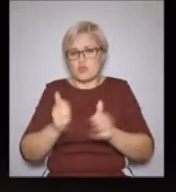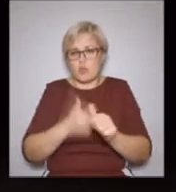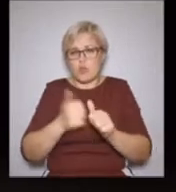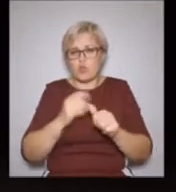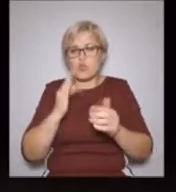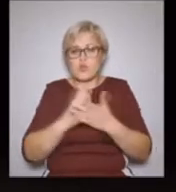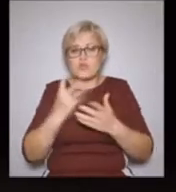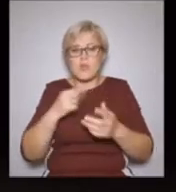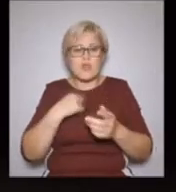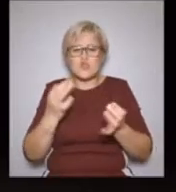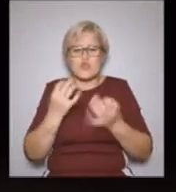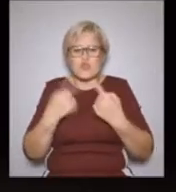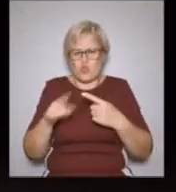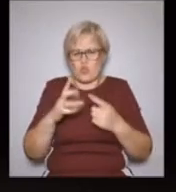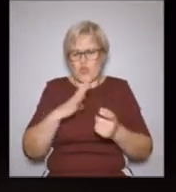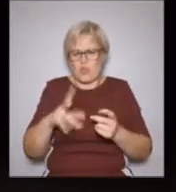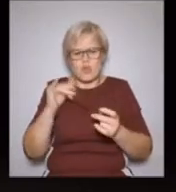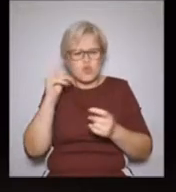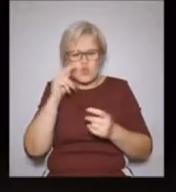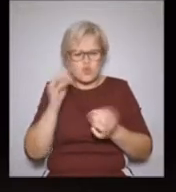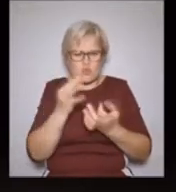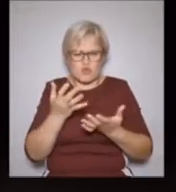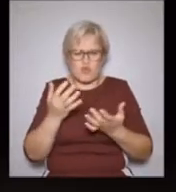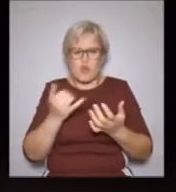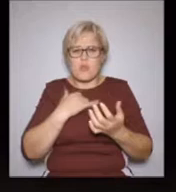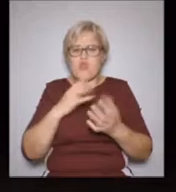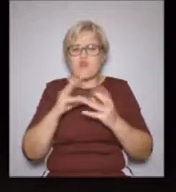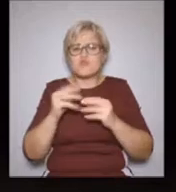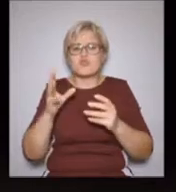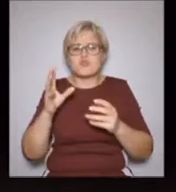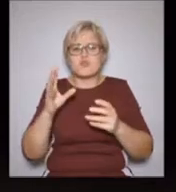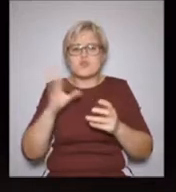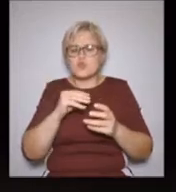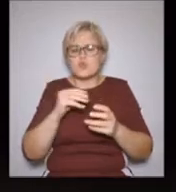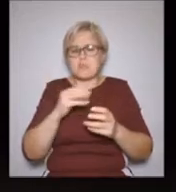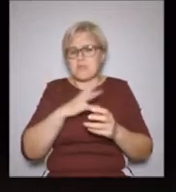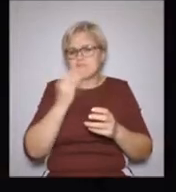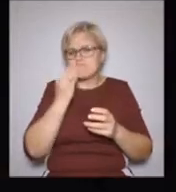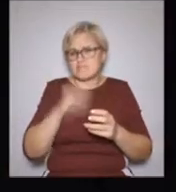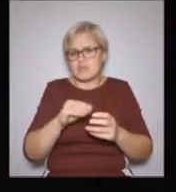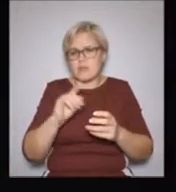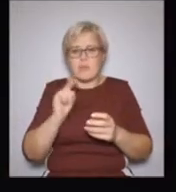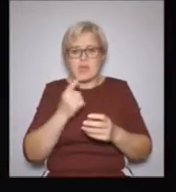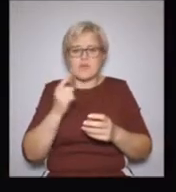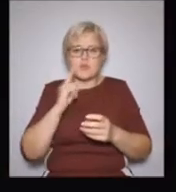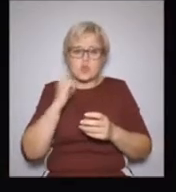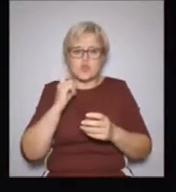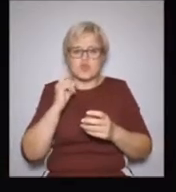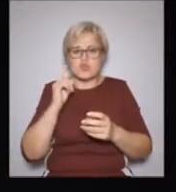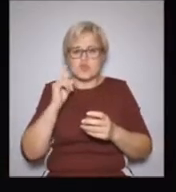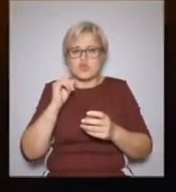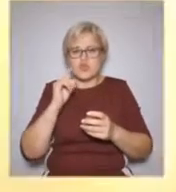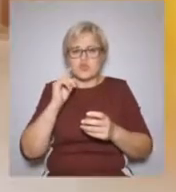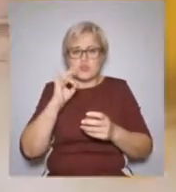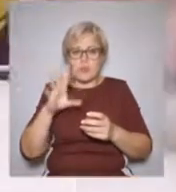лыжными вон из для меня ничего другого не было то есть не у чего там ничего у меня вообще все шло